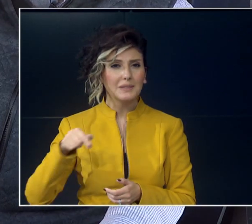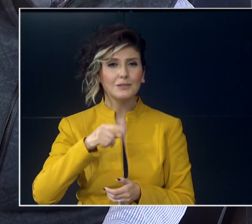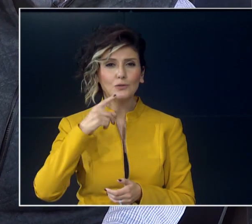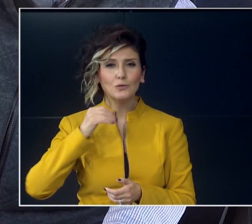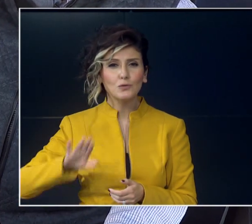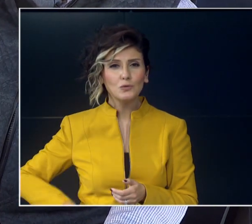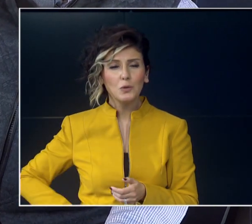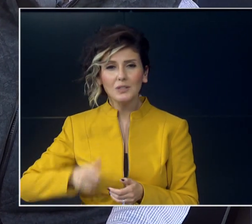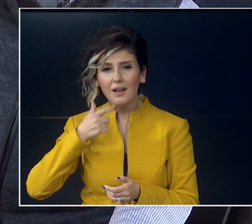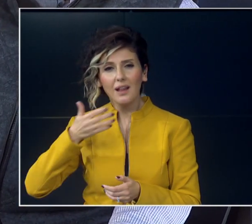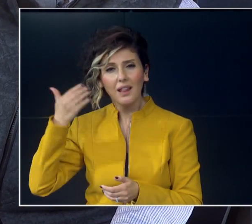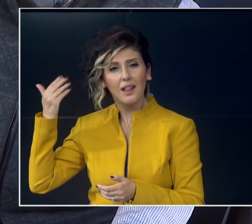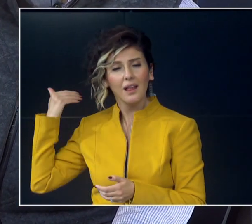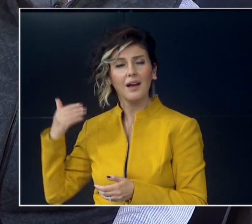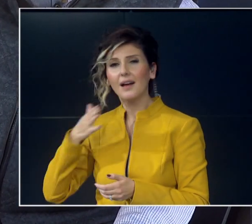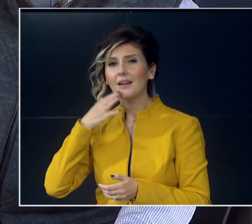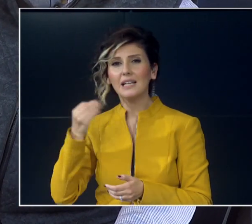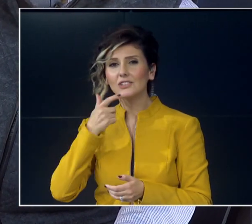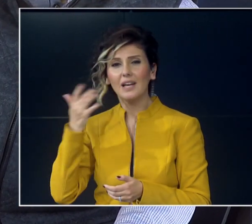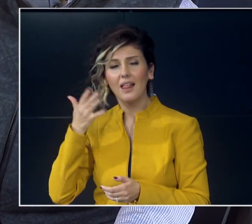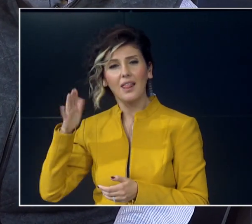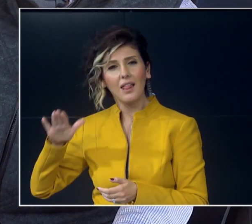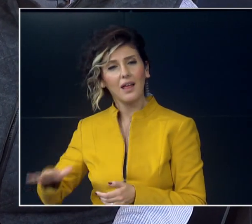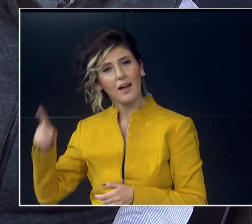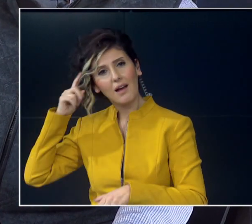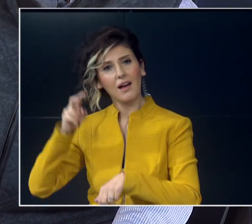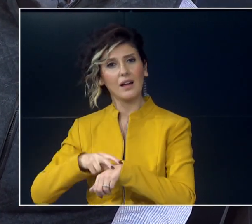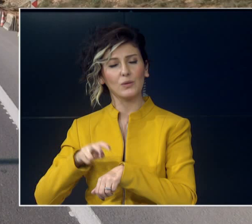Çocukluk yıllarımıza, gençlik yıllarımıza götürüyor.